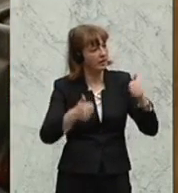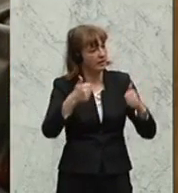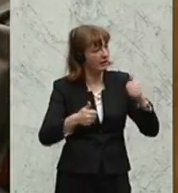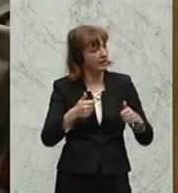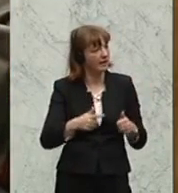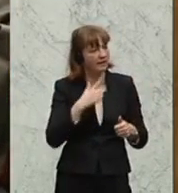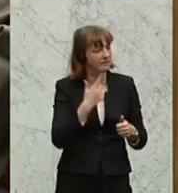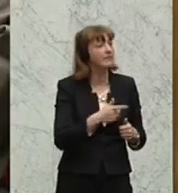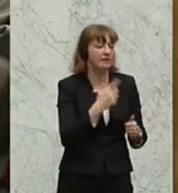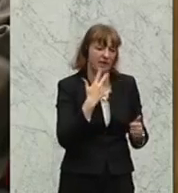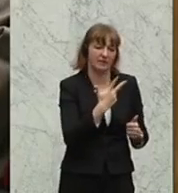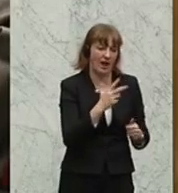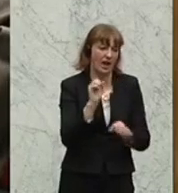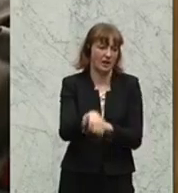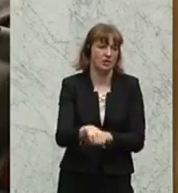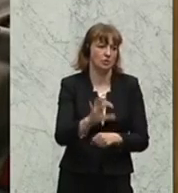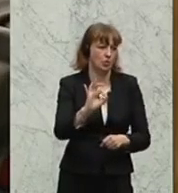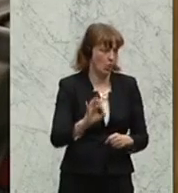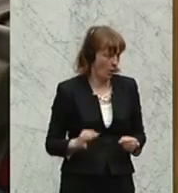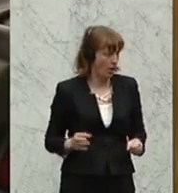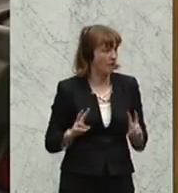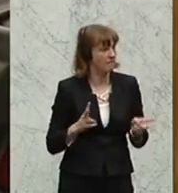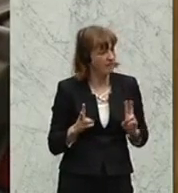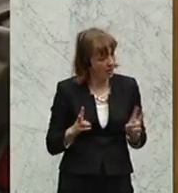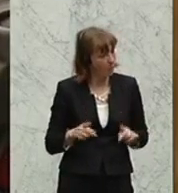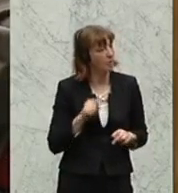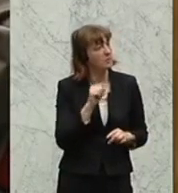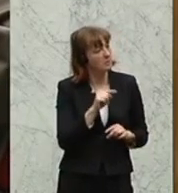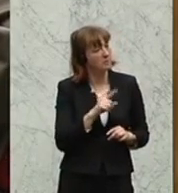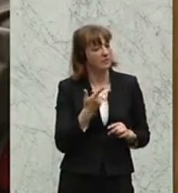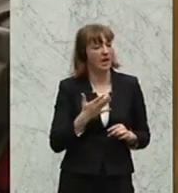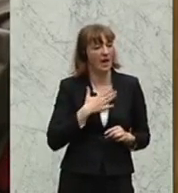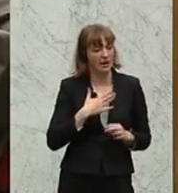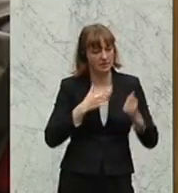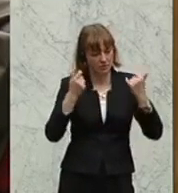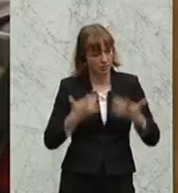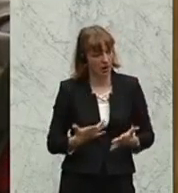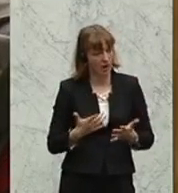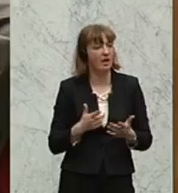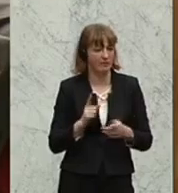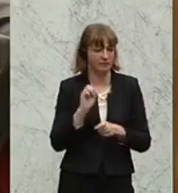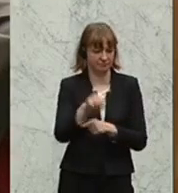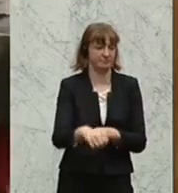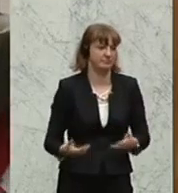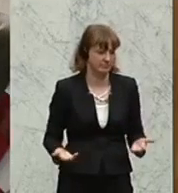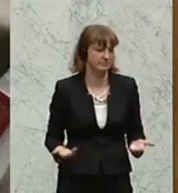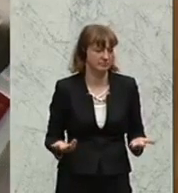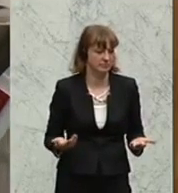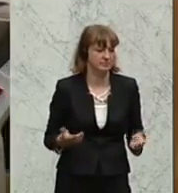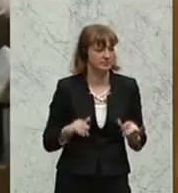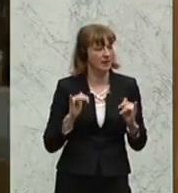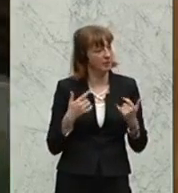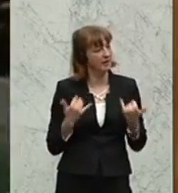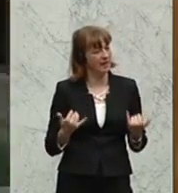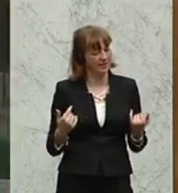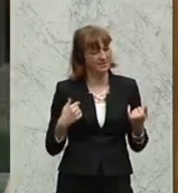ich muss wirklich dem Kollegen Matznetter, der also diese Untersuchung ausgehoben hat, gratulieren. Das Match Matznetter gegen Team Stronach